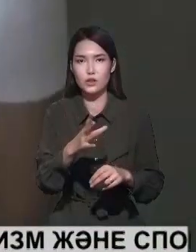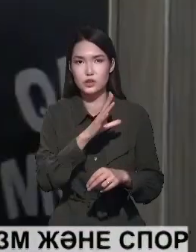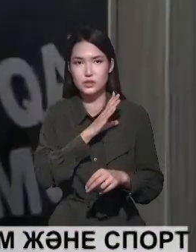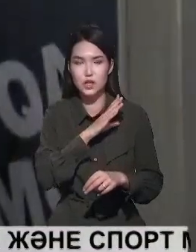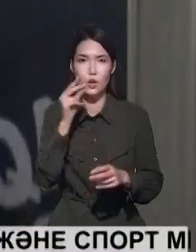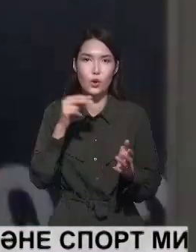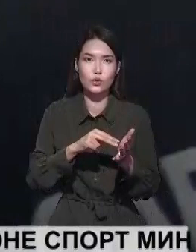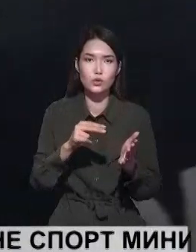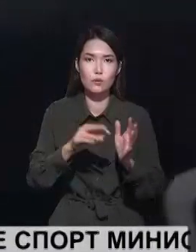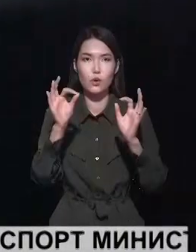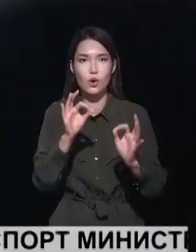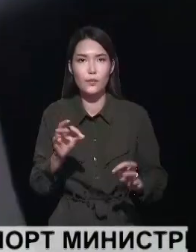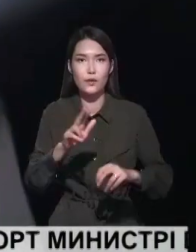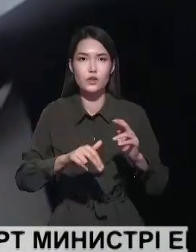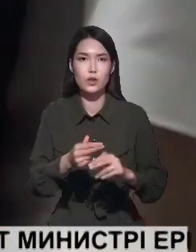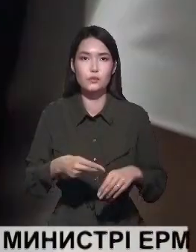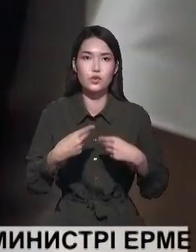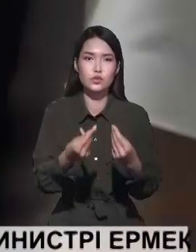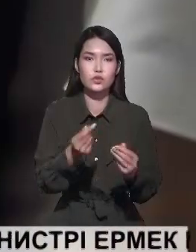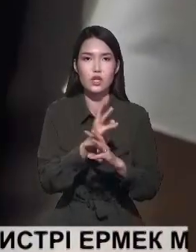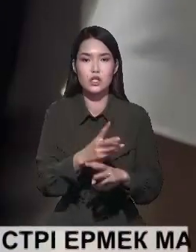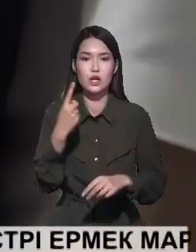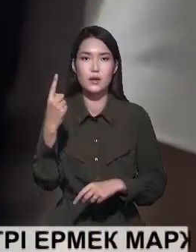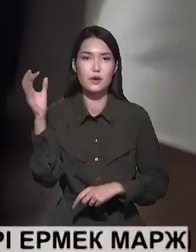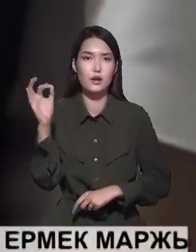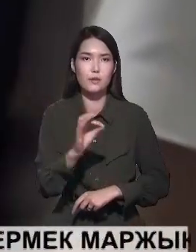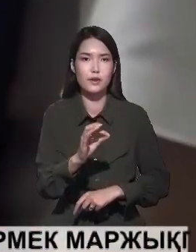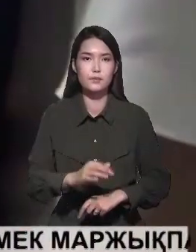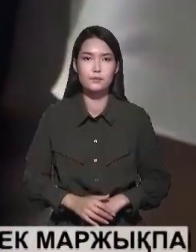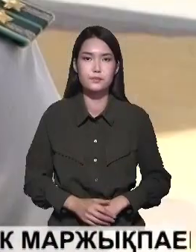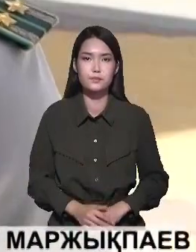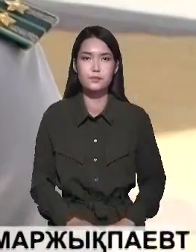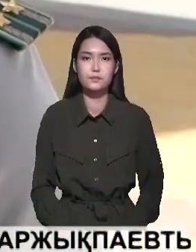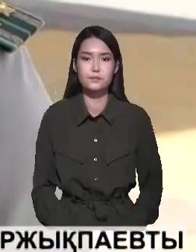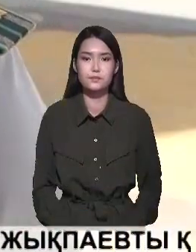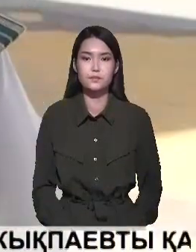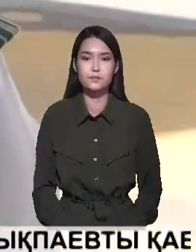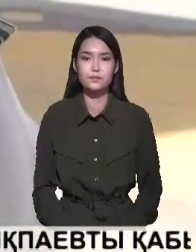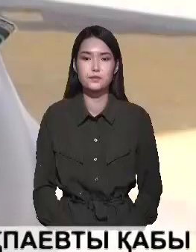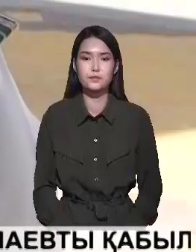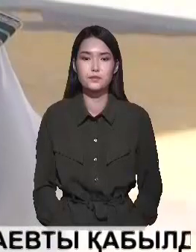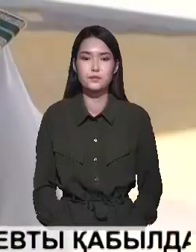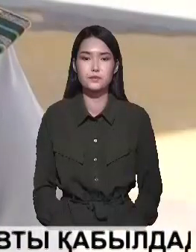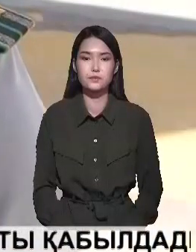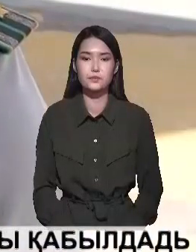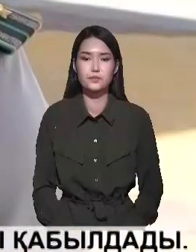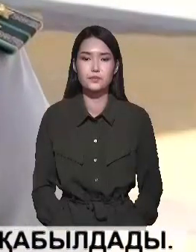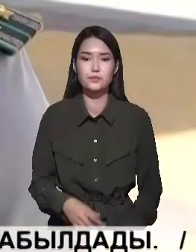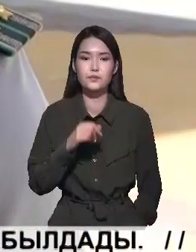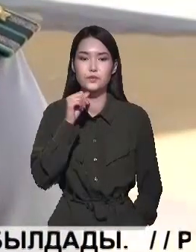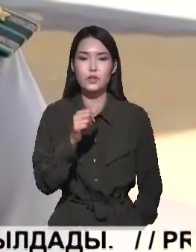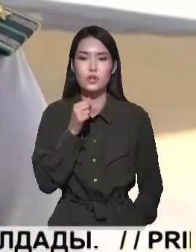Қомақты сомма объекті салуға жұмсалатын қаржының 1%. Қаржылық мониторинг агенттігі Қостанай